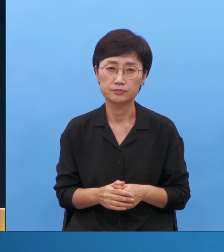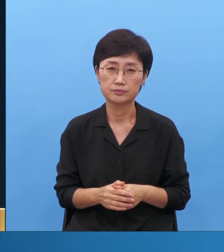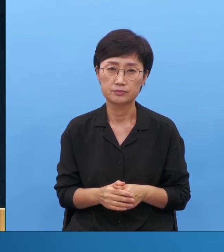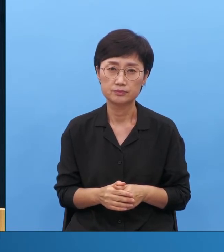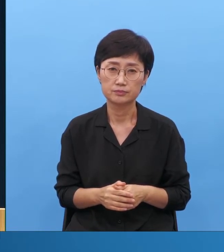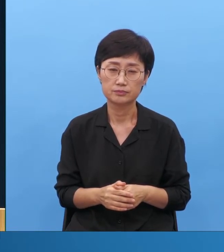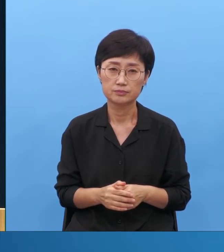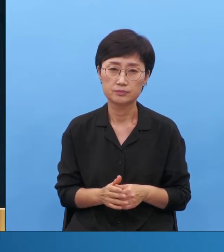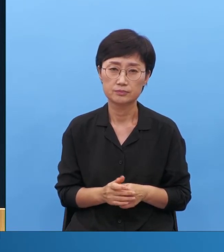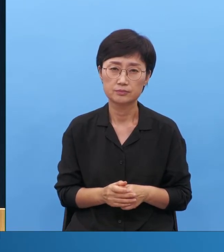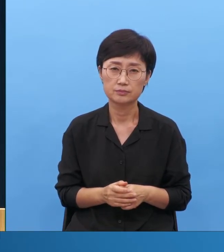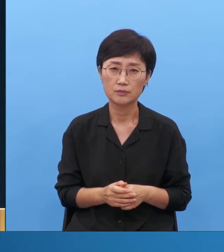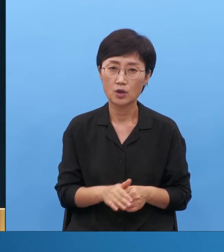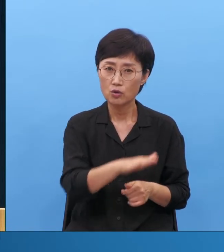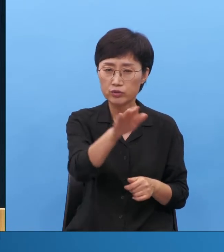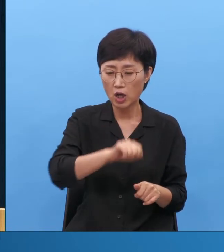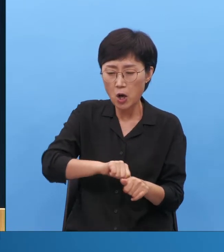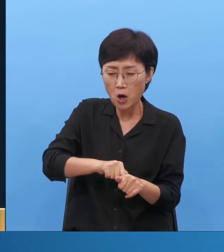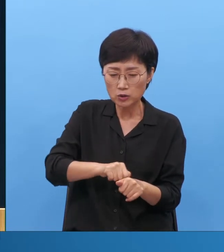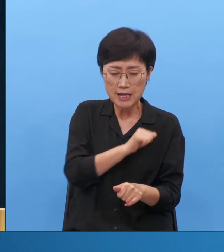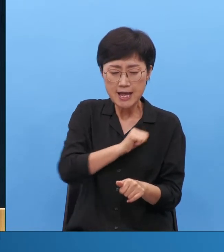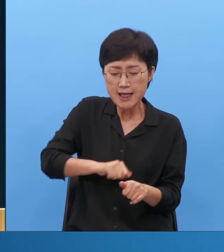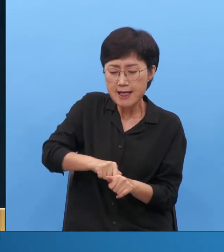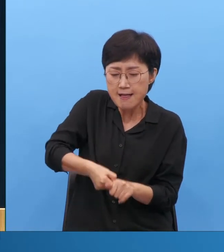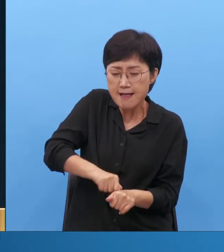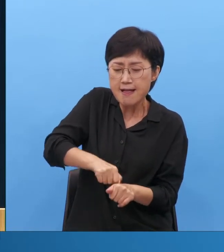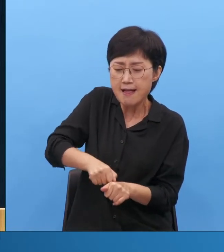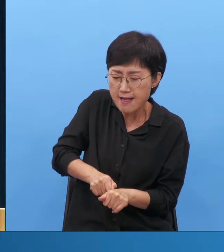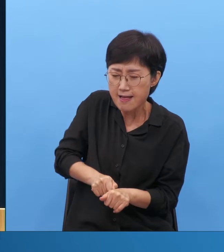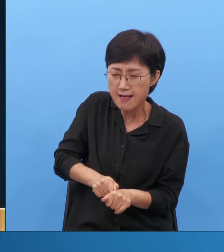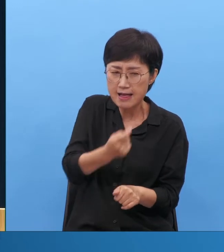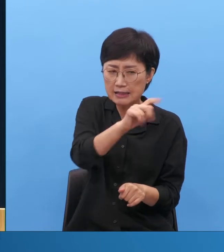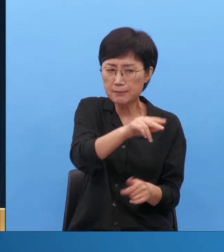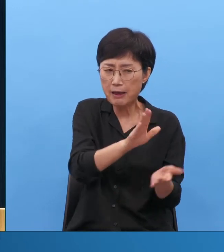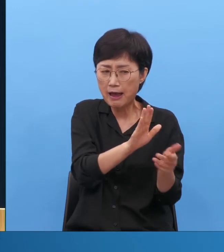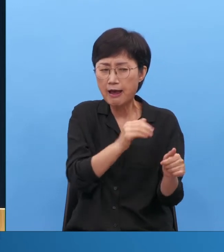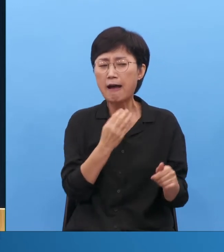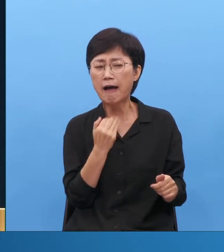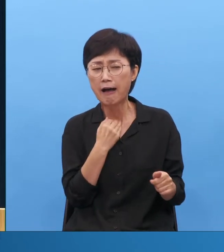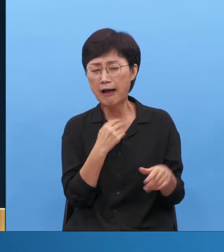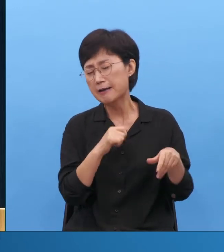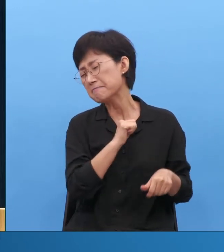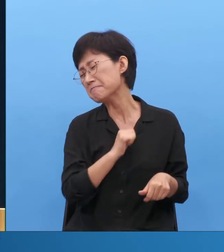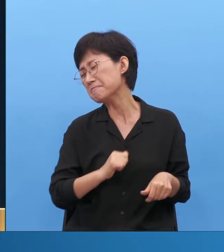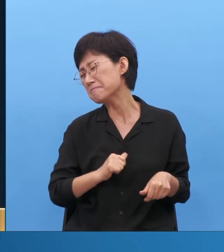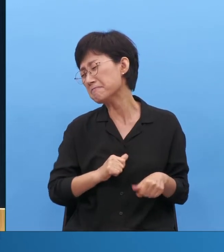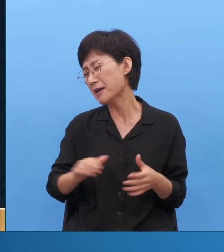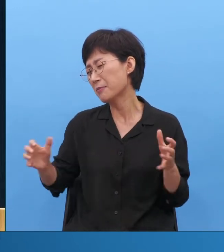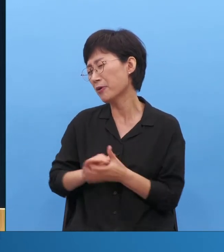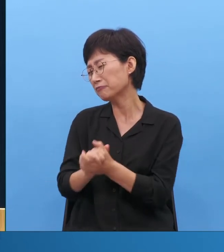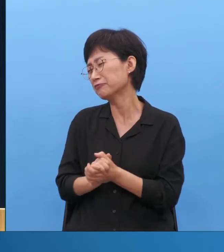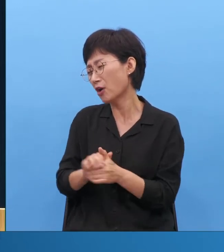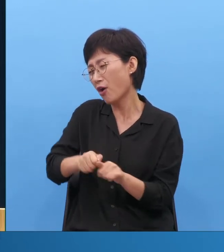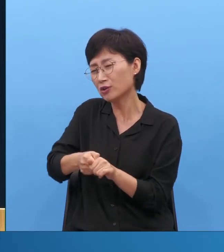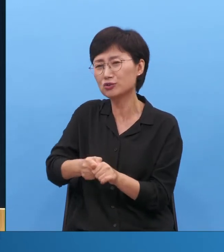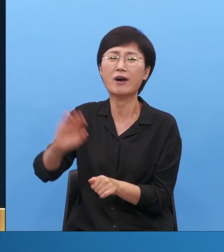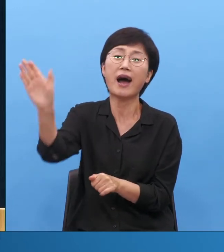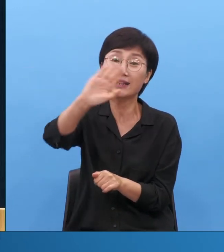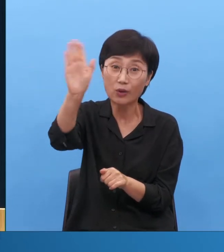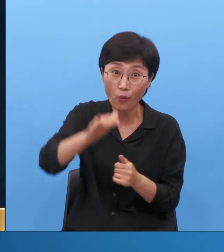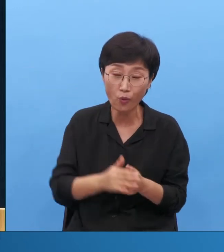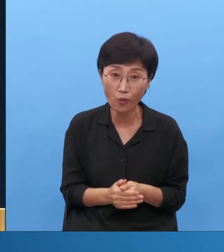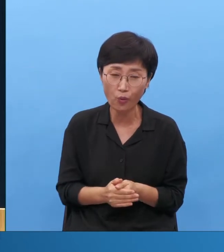기도하고 텔레비도 틀지 마. 그럴 필요 없어. 저는 다 합니다. 기도 계속. So for example, we go into a corner, a remote corner to pray deeply,